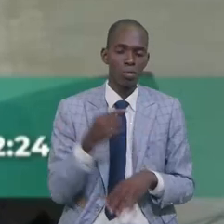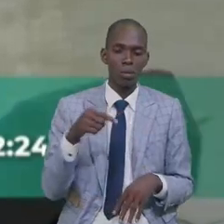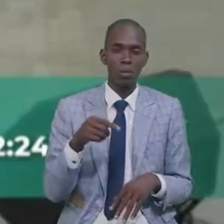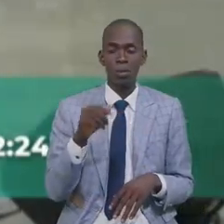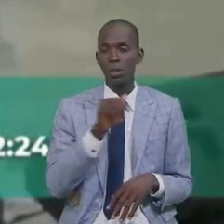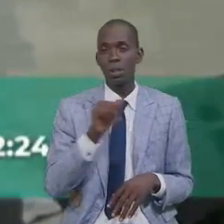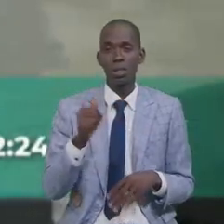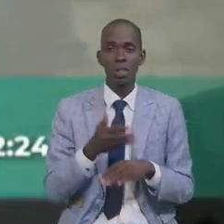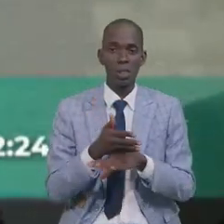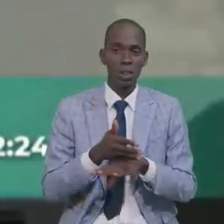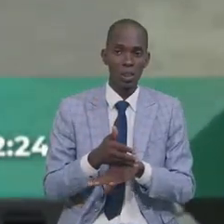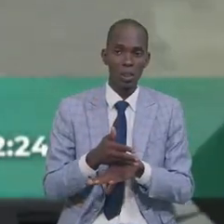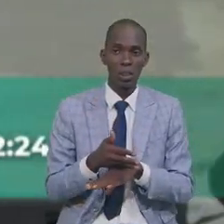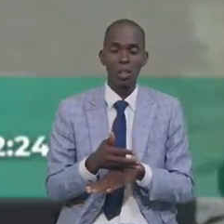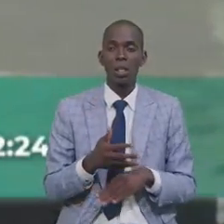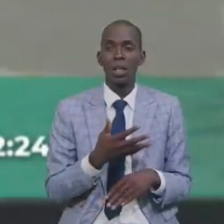Il coupa un bois.